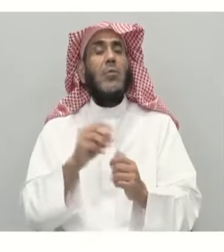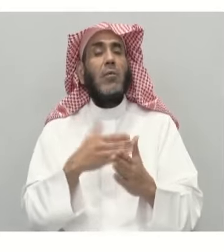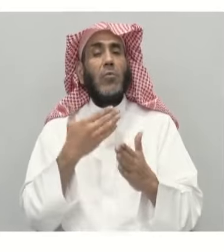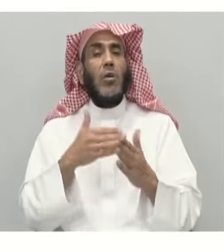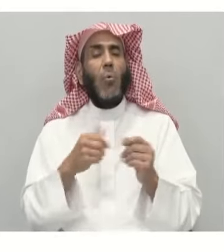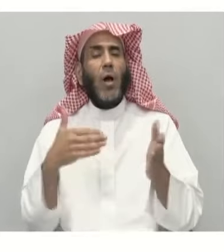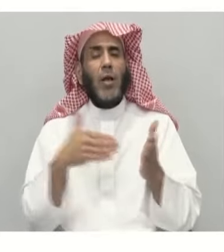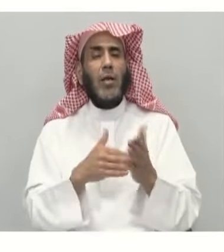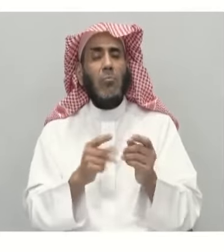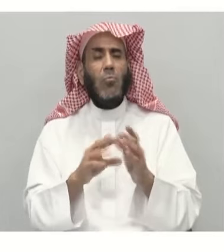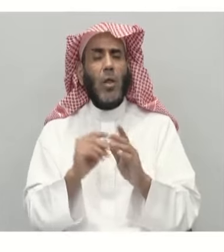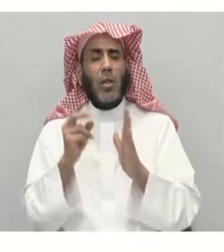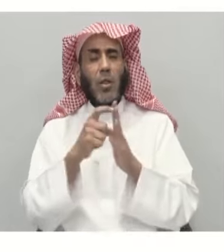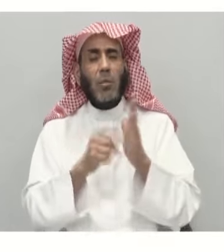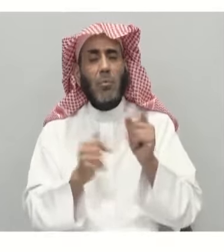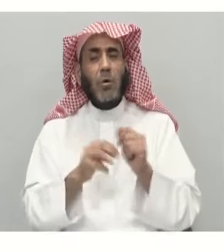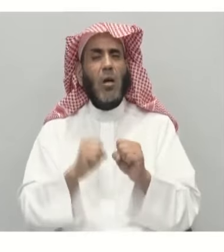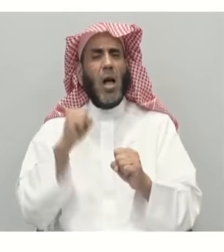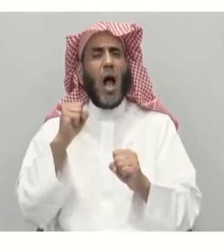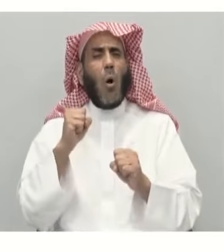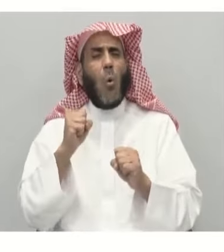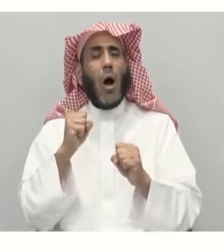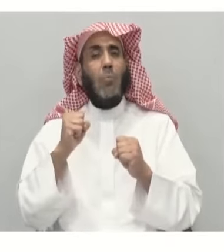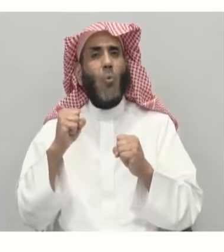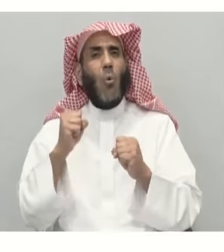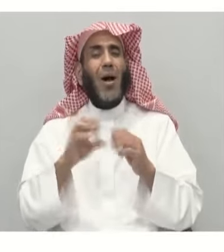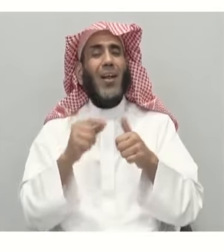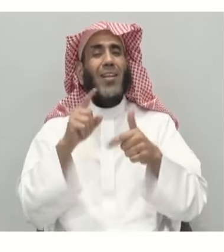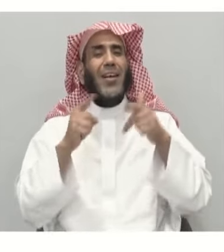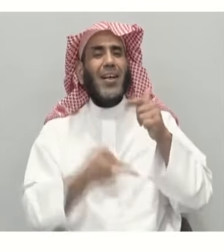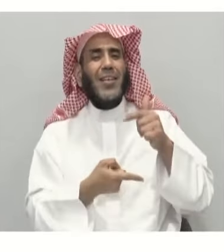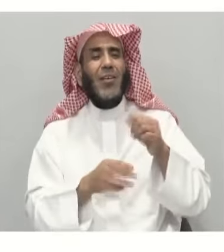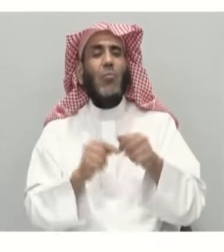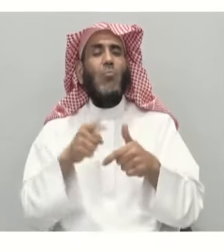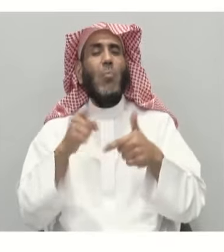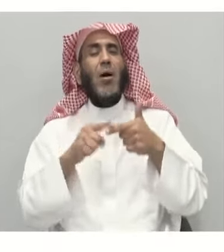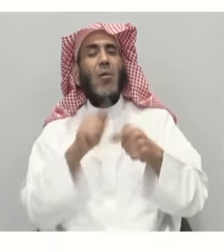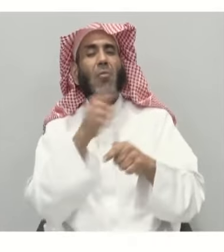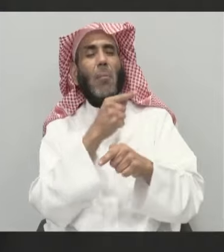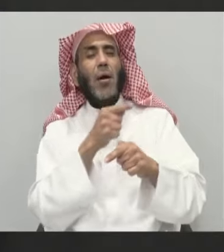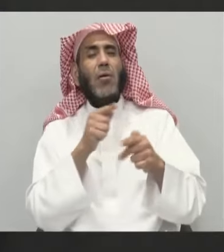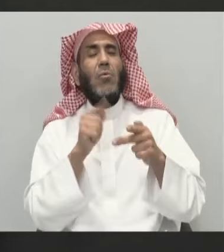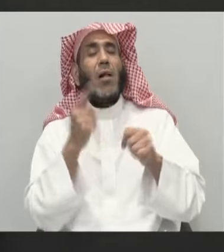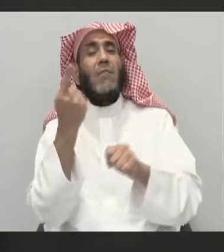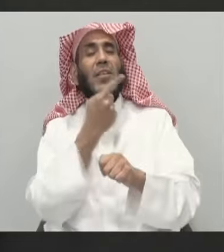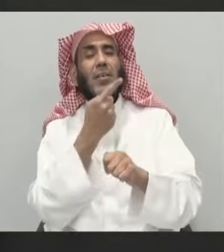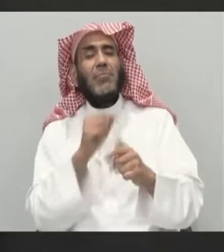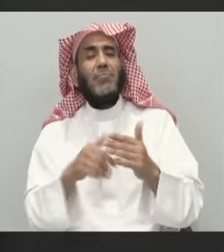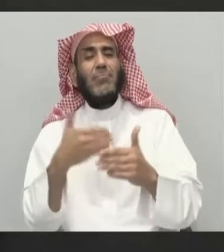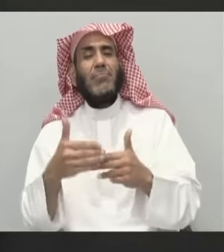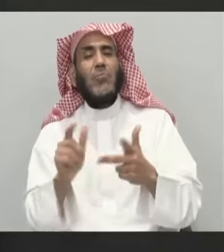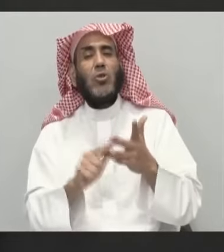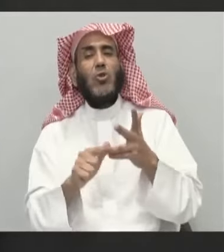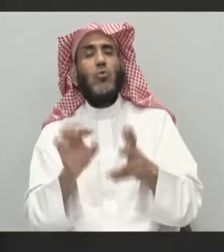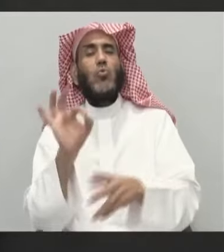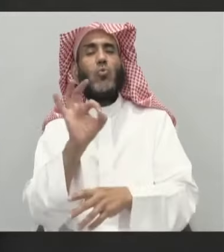منظم تمهيدي يقول اقوى الحركات الكسره ثم الضمه ثم الفتحه ويليها